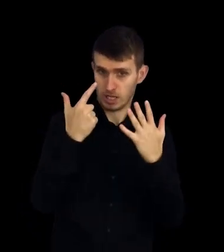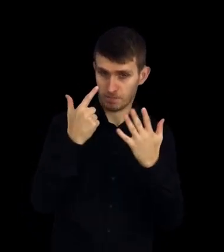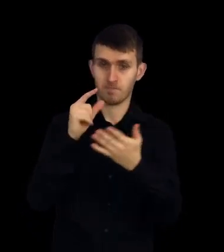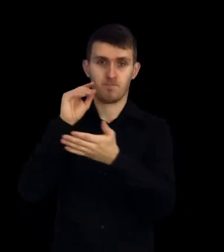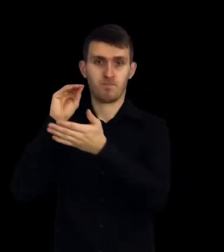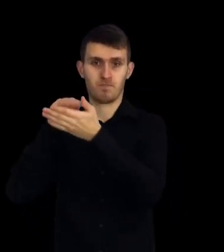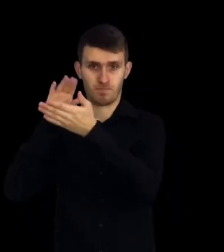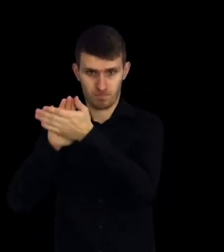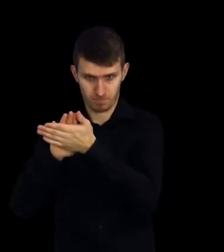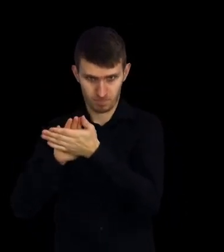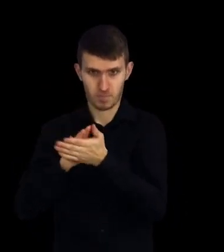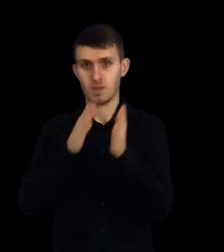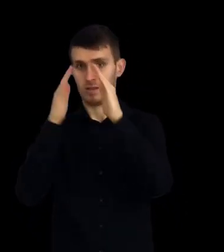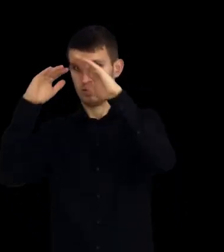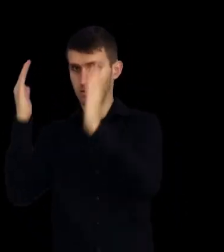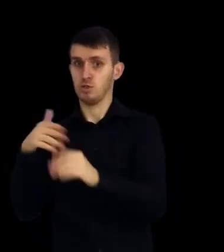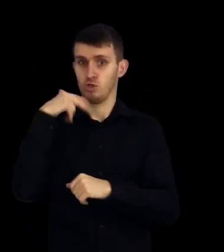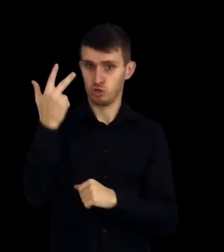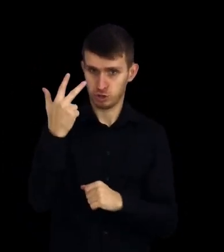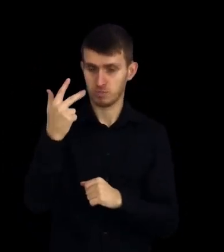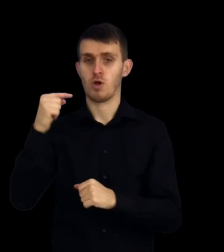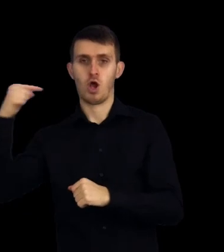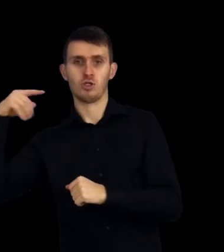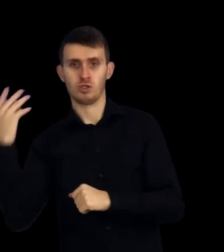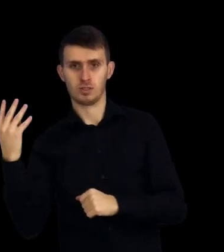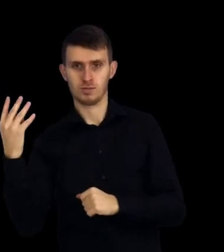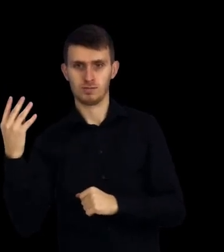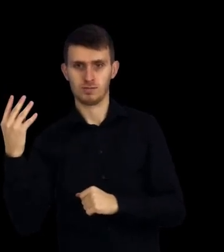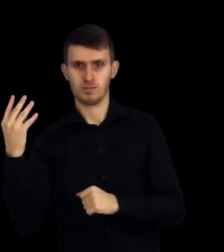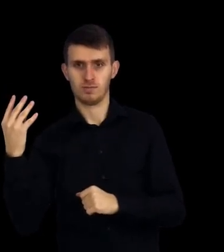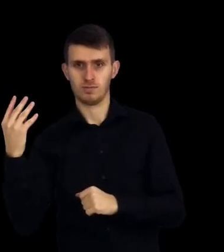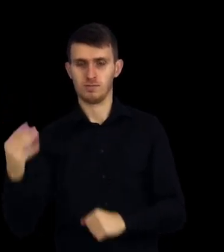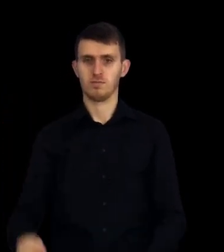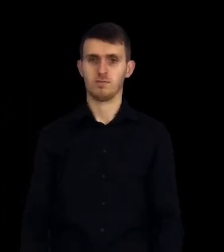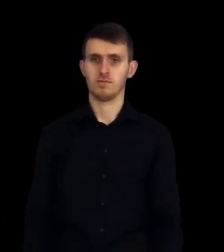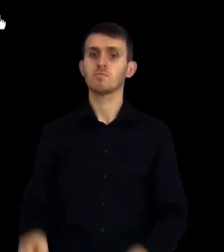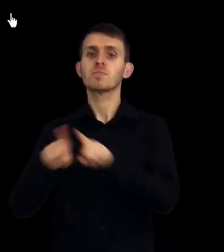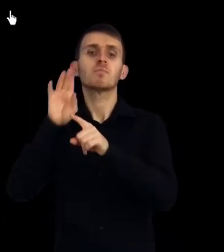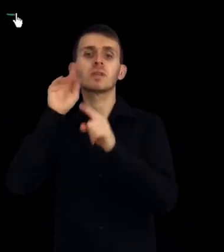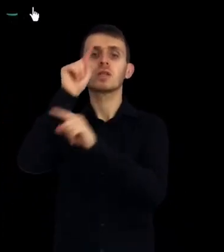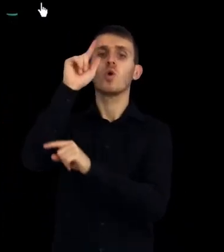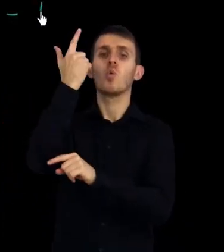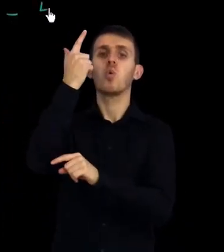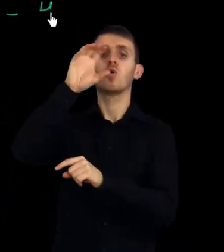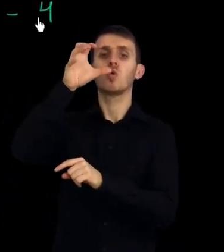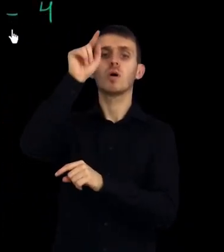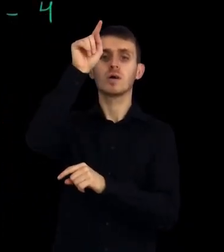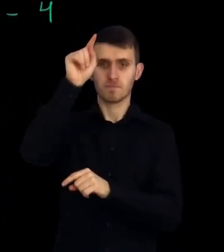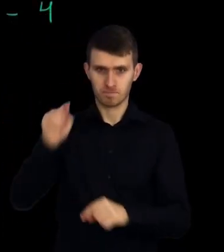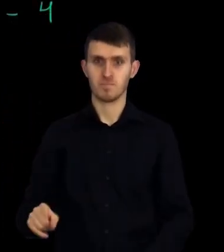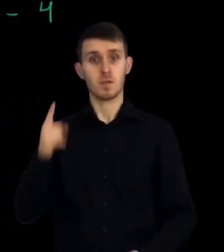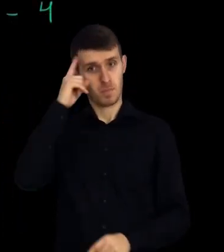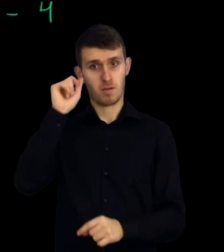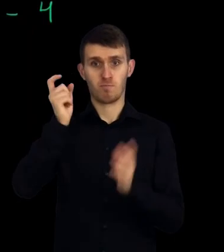7 zapiszę tak żeby nie wyglądało jak liczba 7 razy 3 odjąć 4